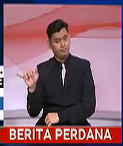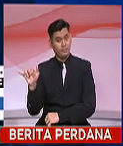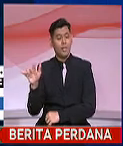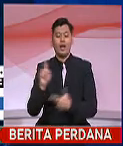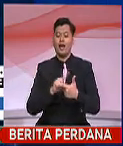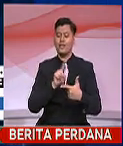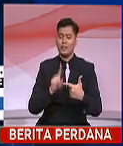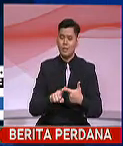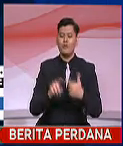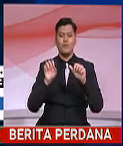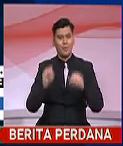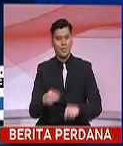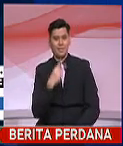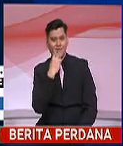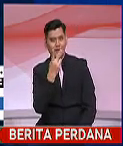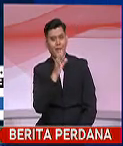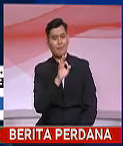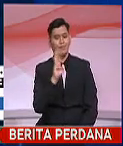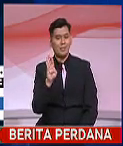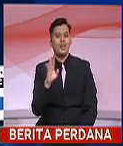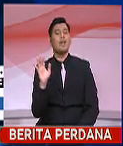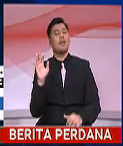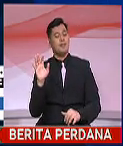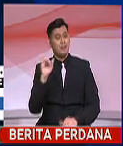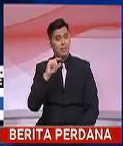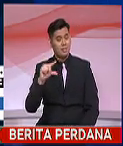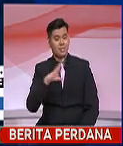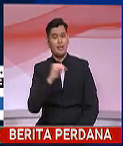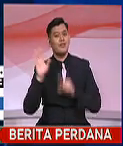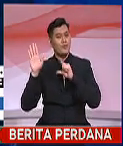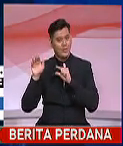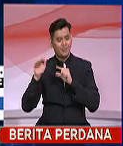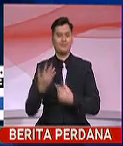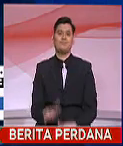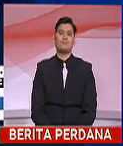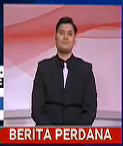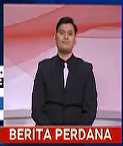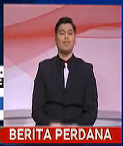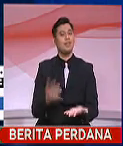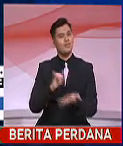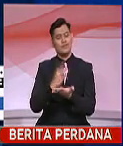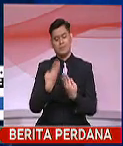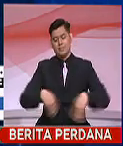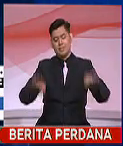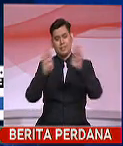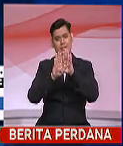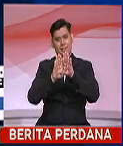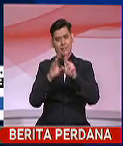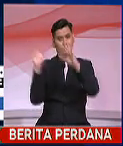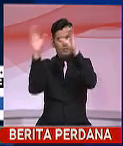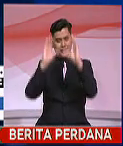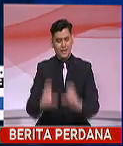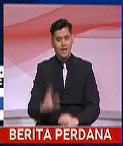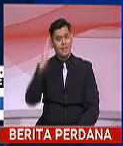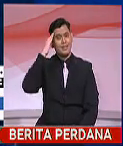www.met.gov.my atau menerusi laman sosial media kami seperti yang telah tertera di sini. Sekian dahulu dari Jabatan Meteorologi Malaysia. Saya Atikah